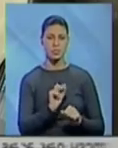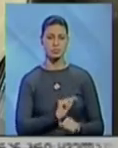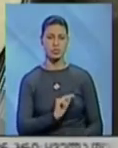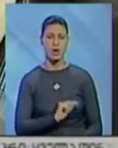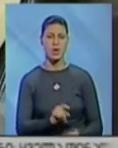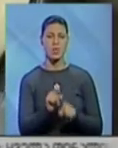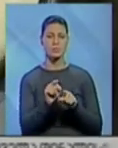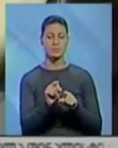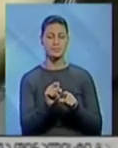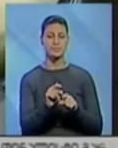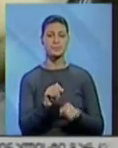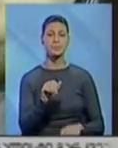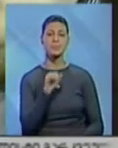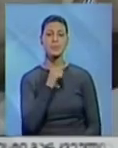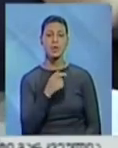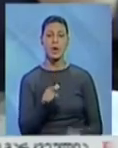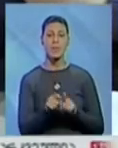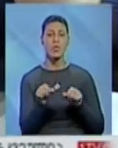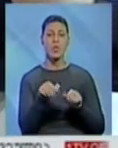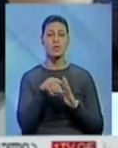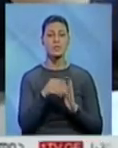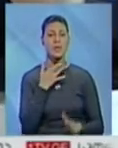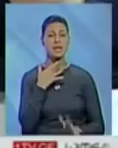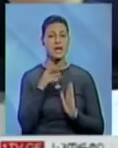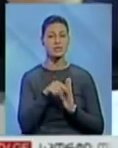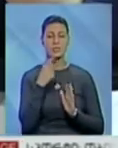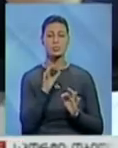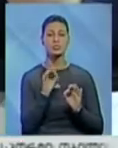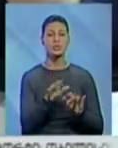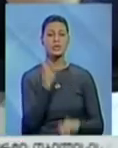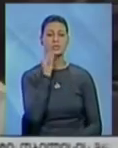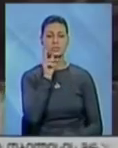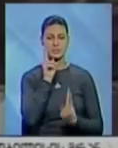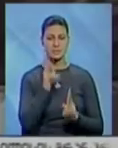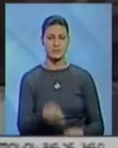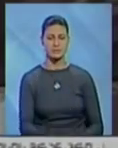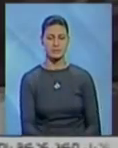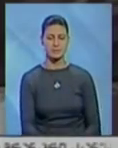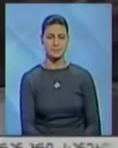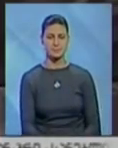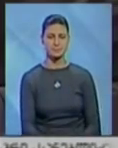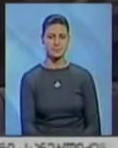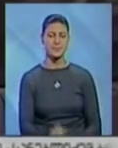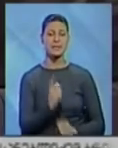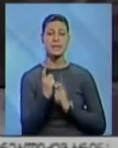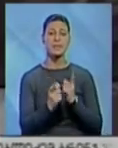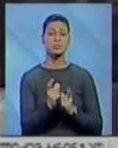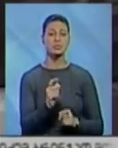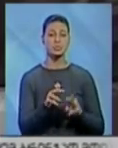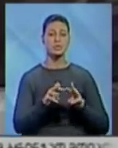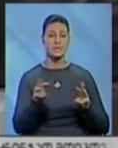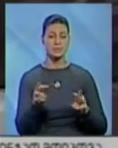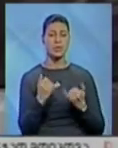გორის მერიაში პრობლემის მოგვარების კონკრეტულ თარიღს ვერ ასახელებენ. რამდენადაც ჩვენთვის ცნობილია, ინფრასტრუქტურის სამინისტრო